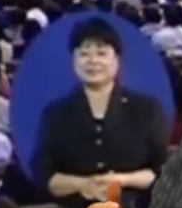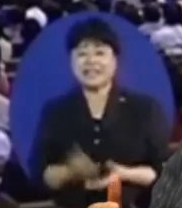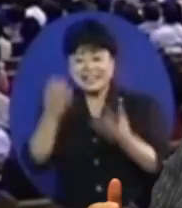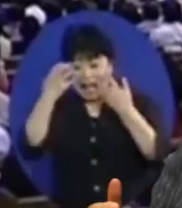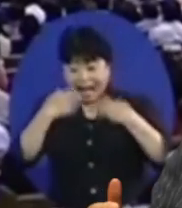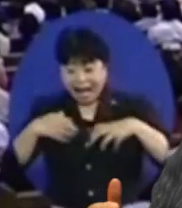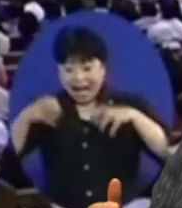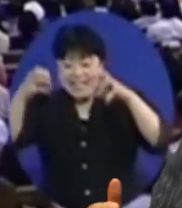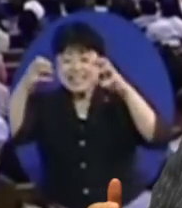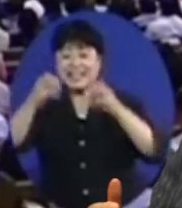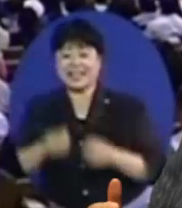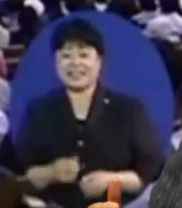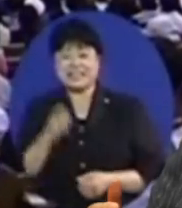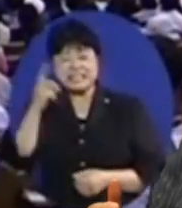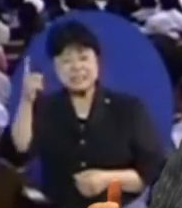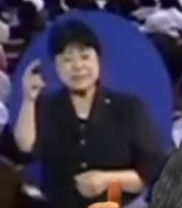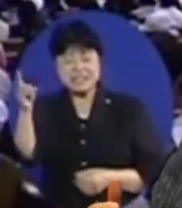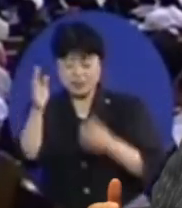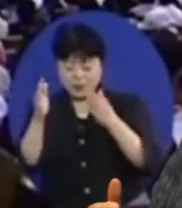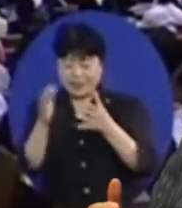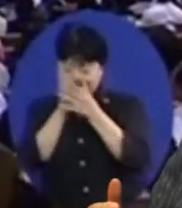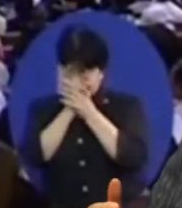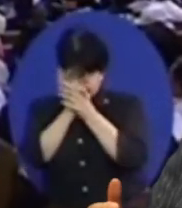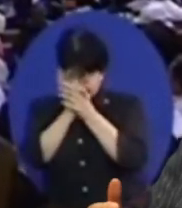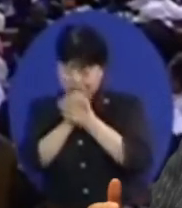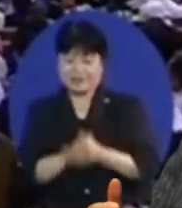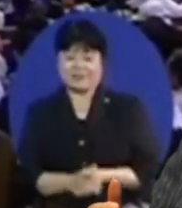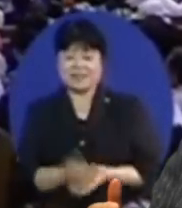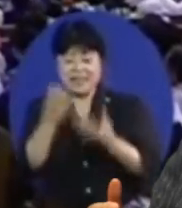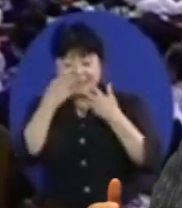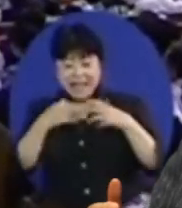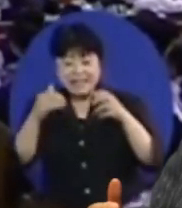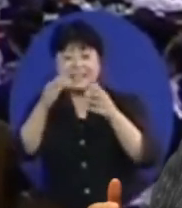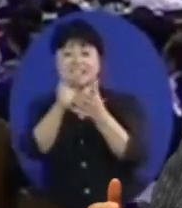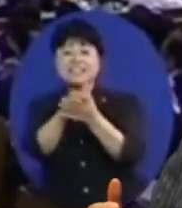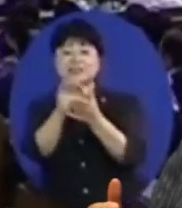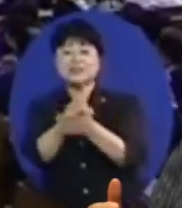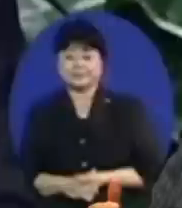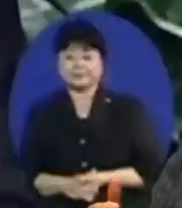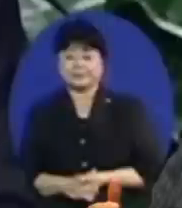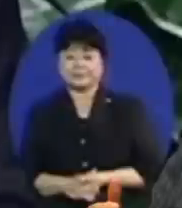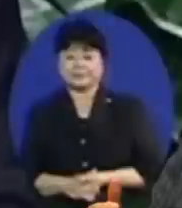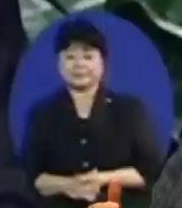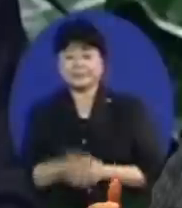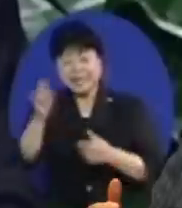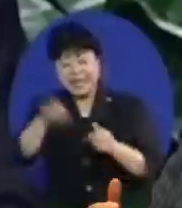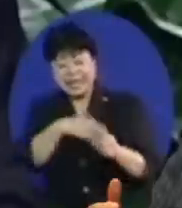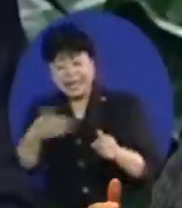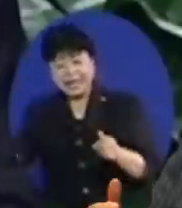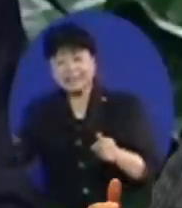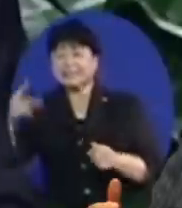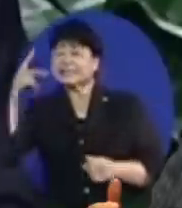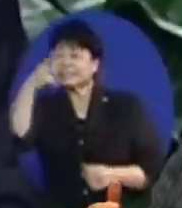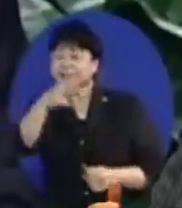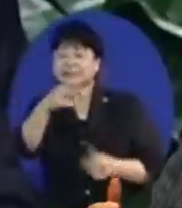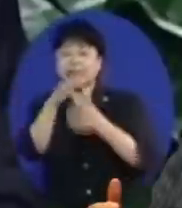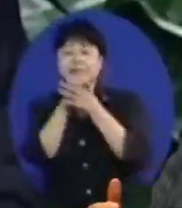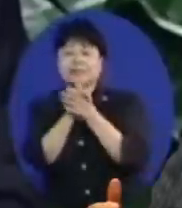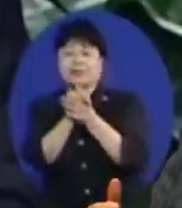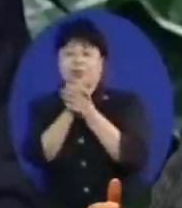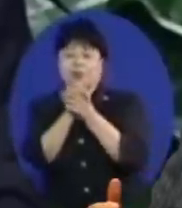다니엘의 20하루 동안 기도도 있습니다. 다니엘과 그 친구들이 강가에 나가서 금식하면서